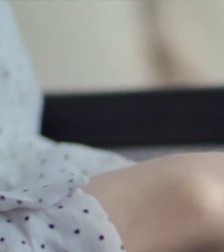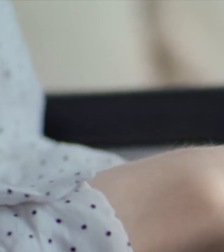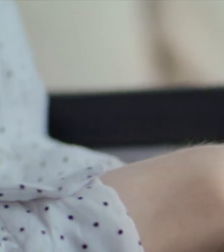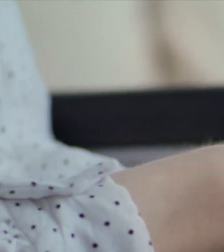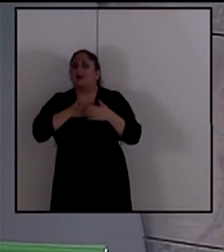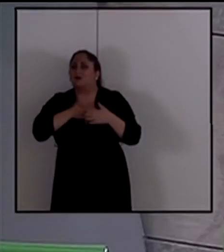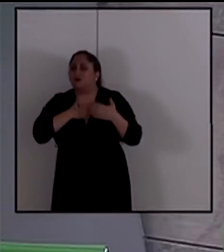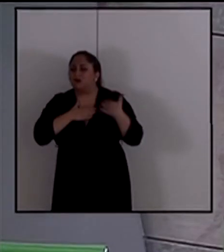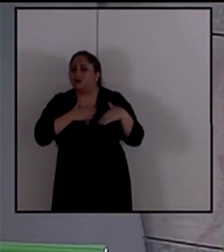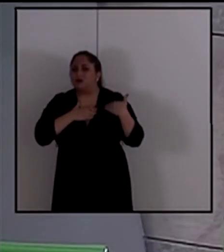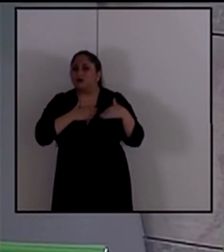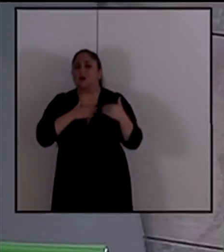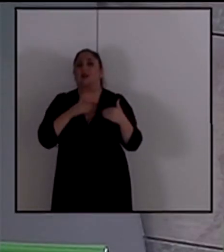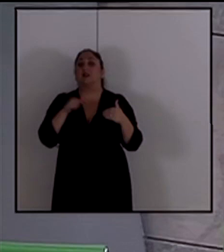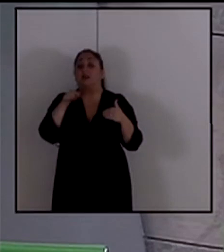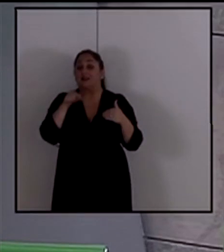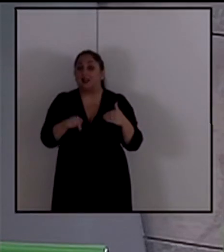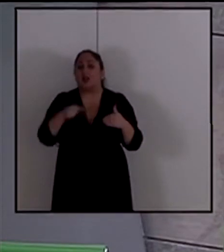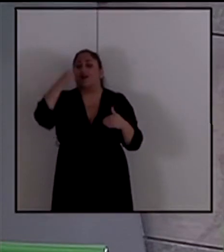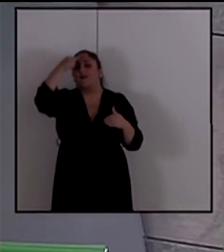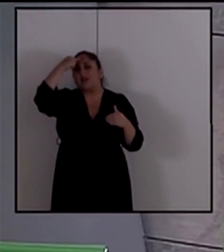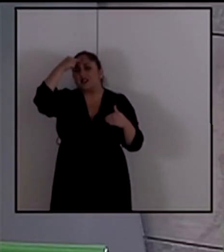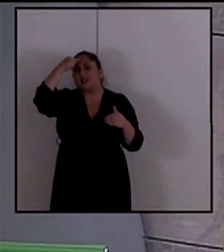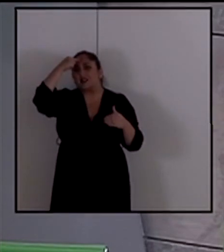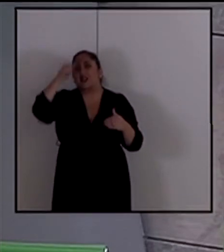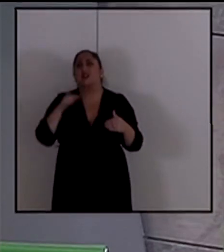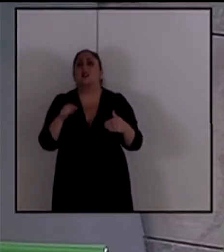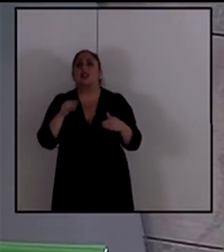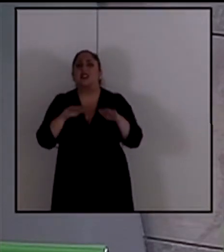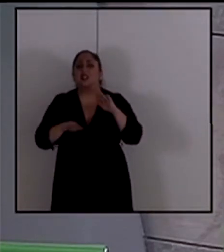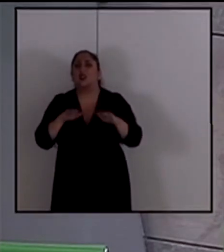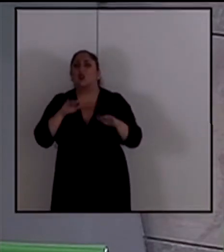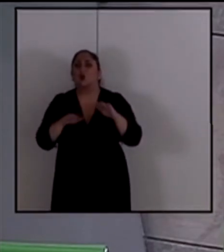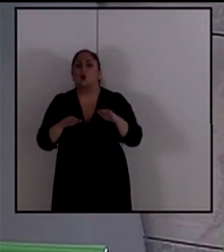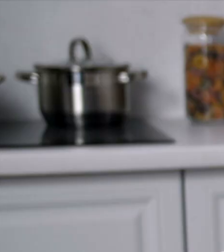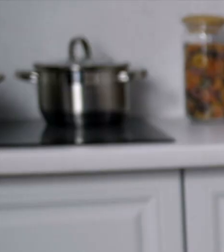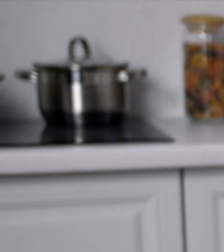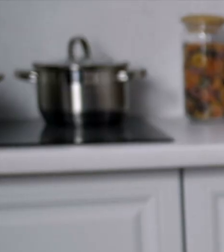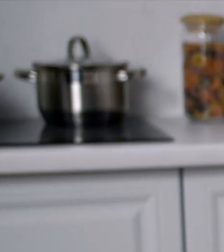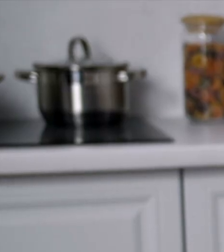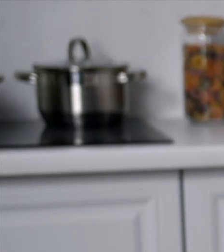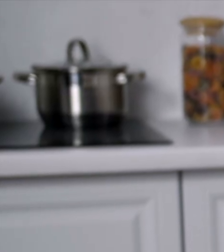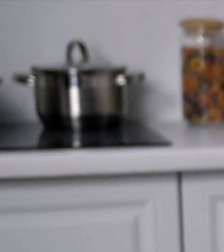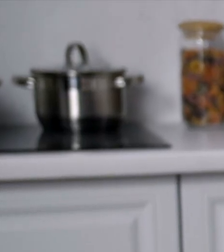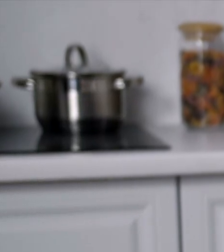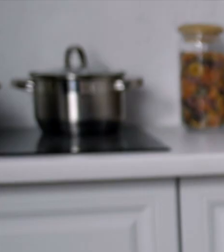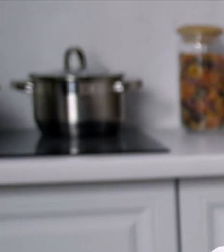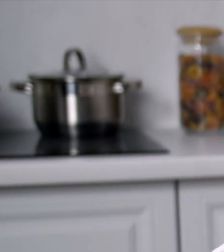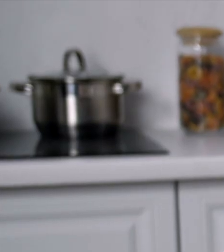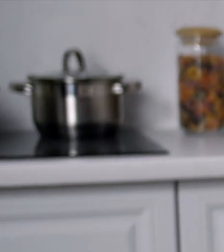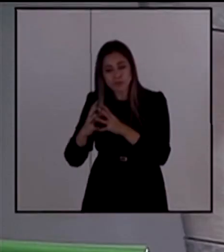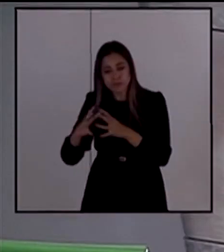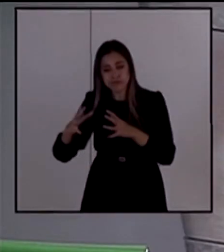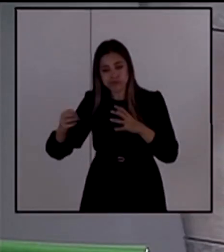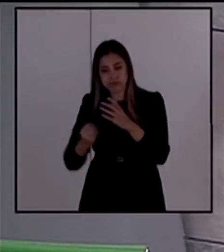inċentiezmu. Fi diskurs taħħħ, il-Ministru Faruġa Portelli t-kelmedwa l-settur tal-volontariħat li jgħawkol taħti responsabilta